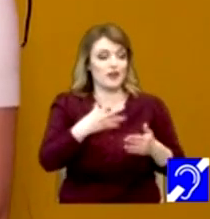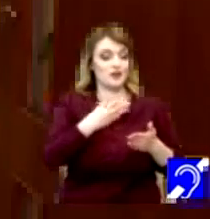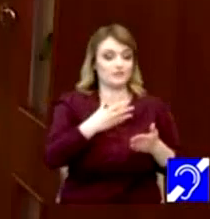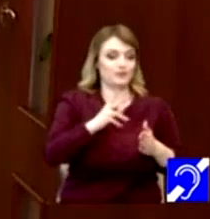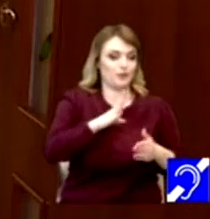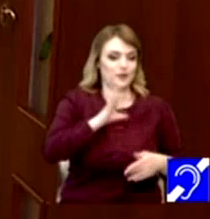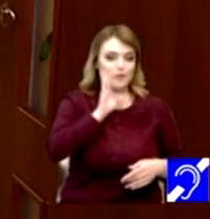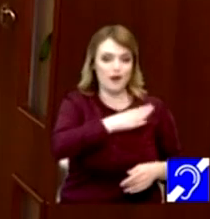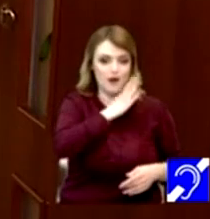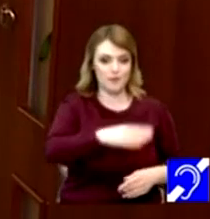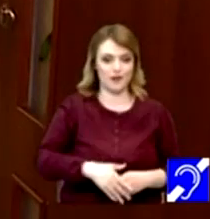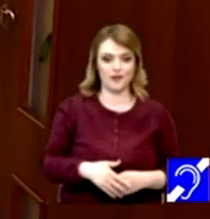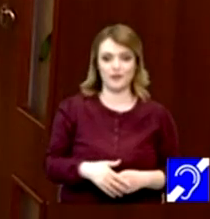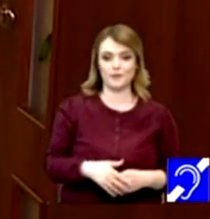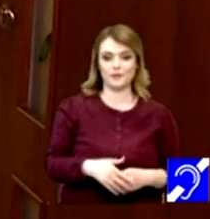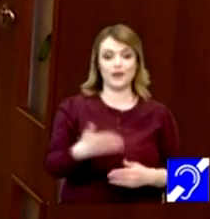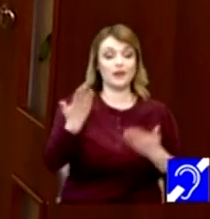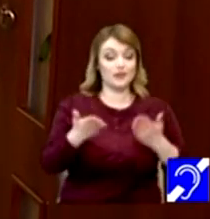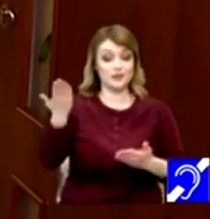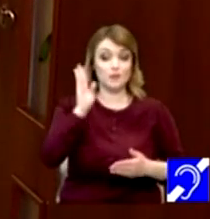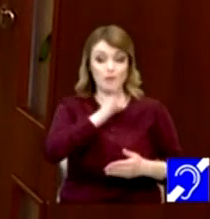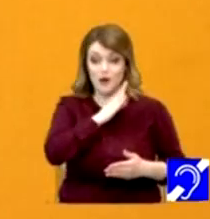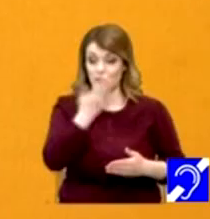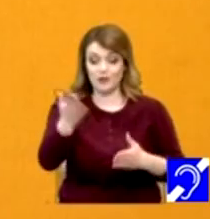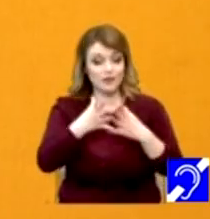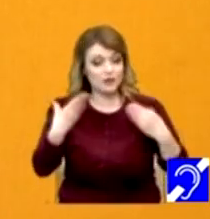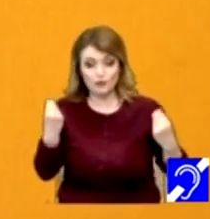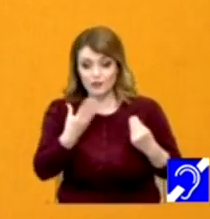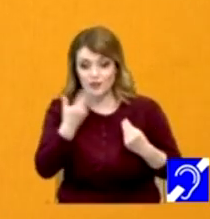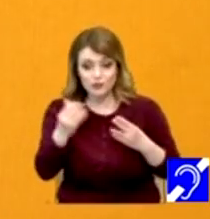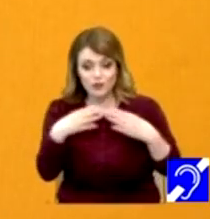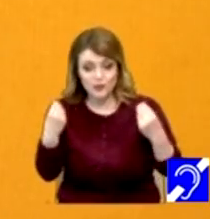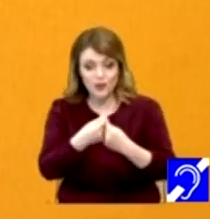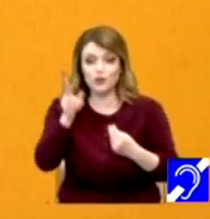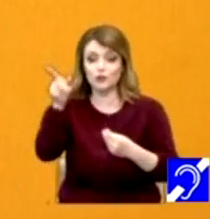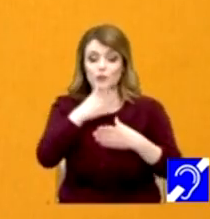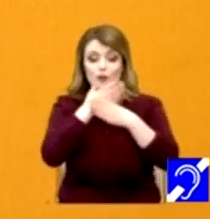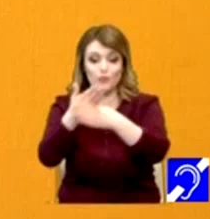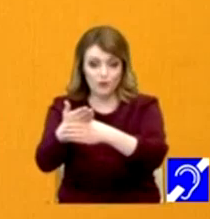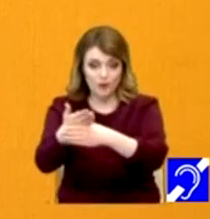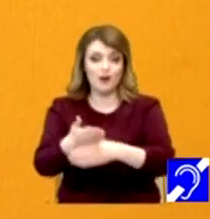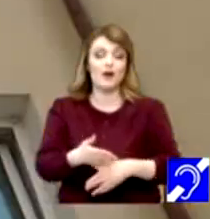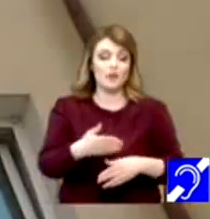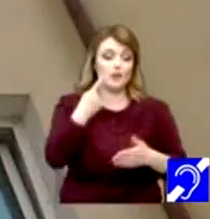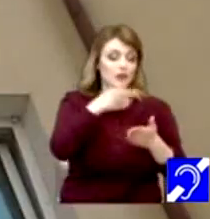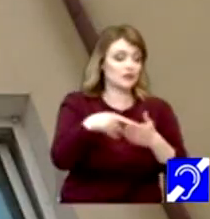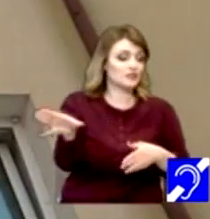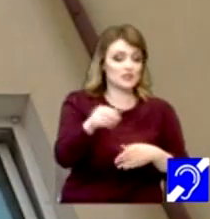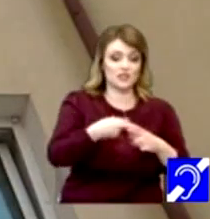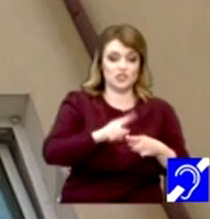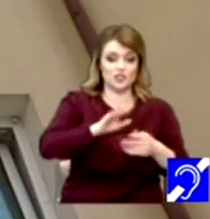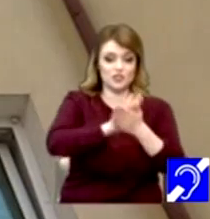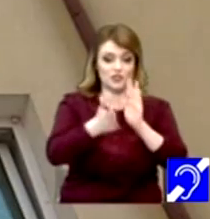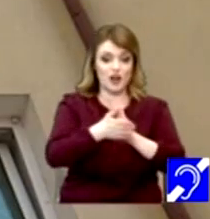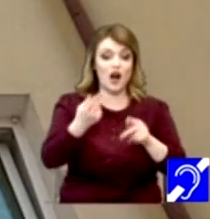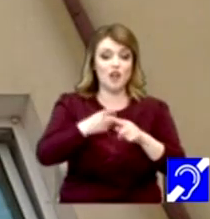viață autonomă. Dacă mama nu are o rețea de sport, nu are o familie care să o ajute, atunci ajung toate în aceeași situație. Membrii